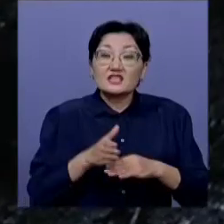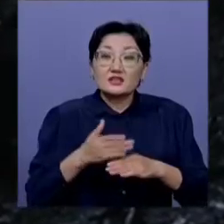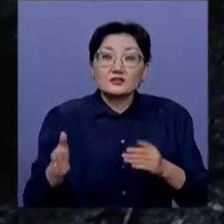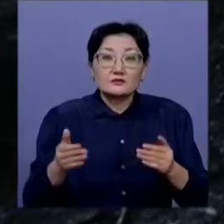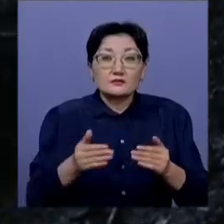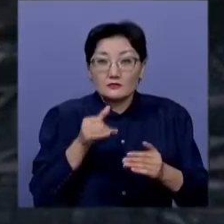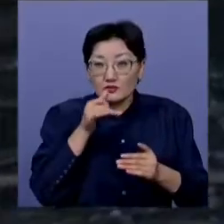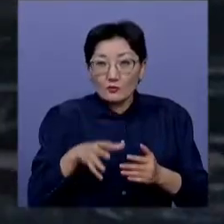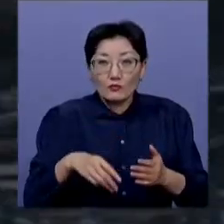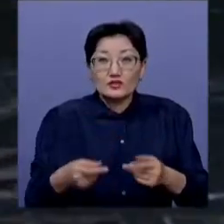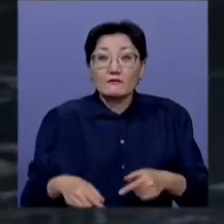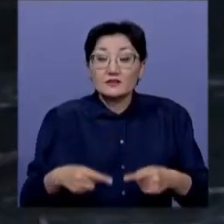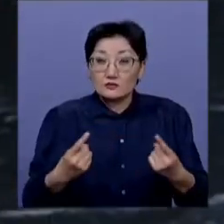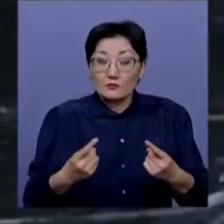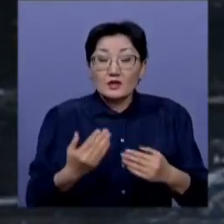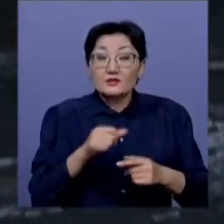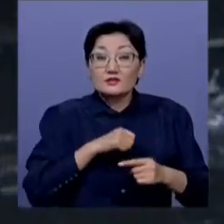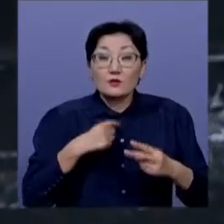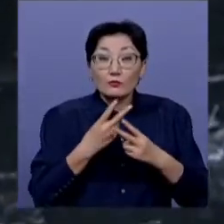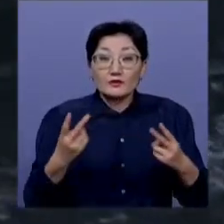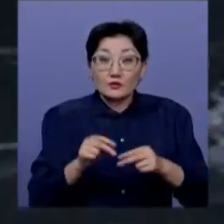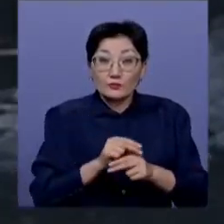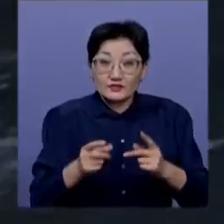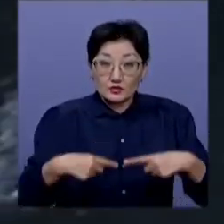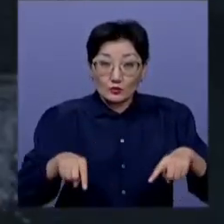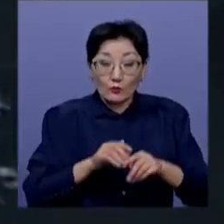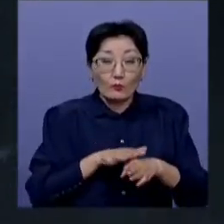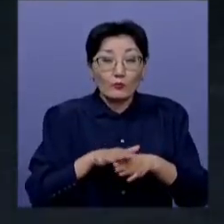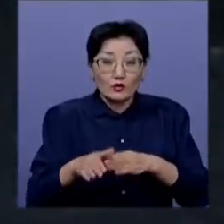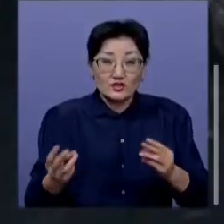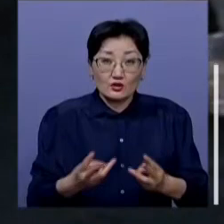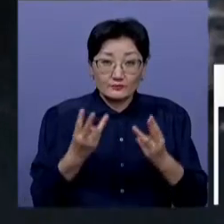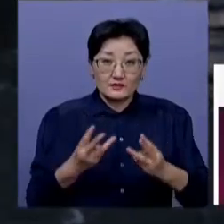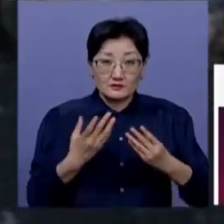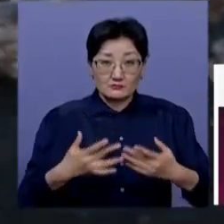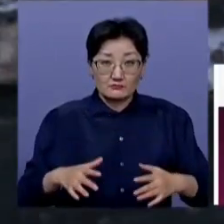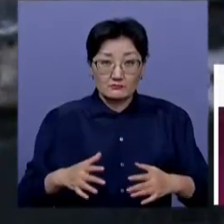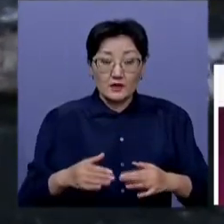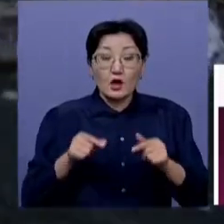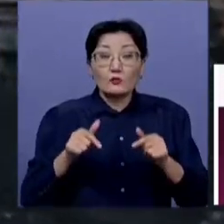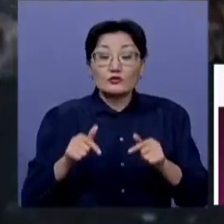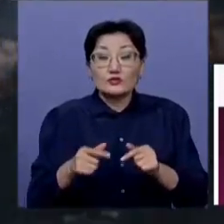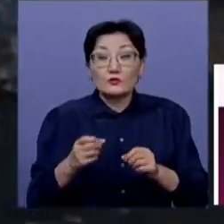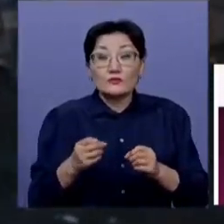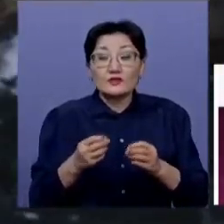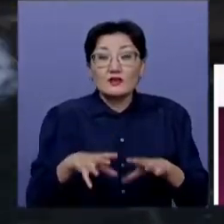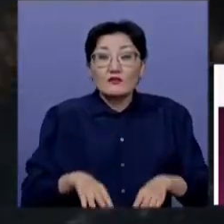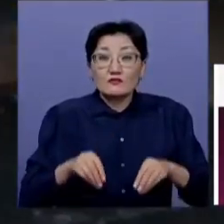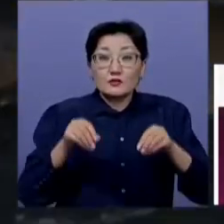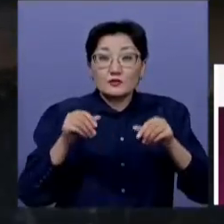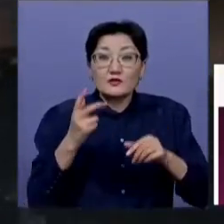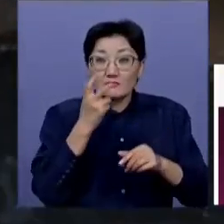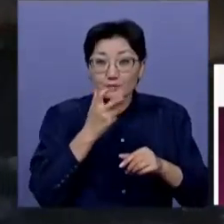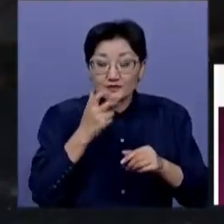кредитті деді. Дәл қазір өздеріңіз көргенде көлік жөндейтін орталықтың түгі қалмай барлығы жанып кеткен. Мұнда күлдің иісі қолқаны